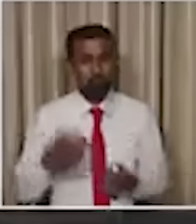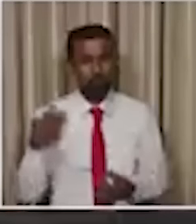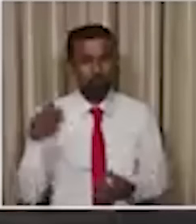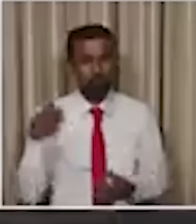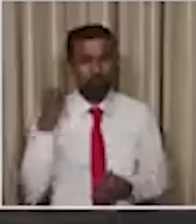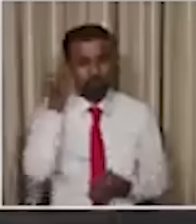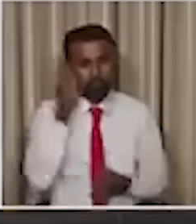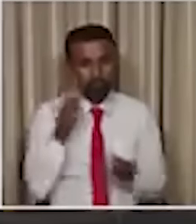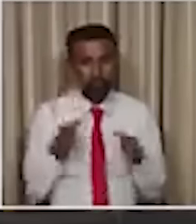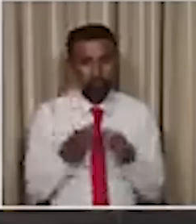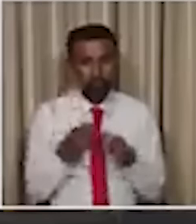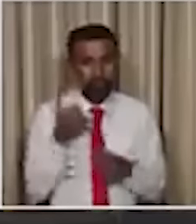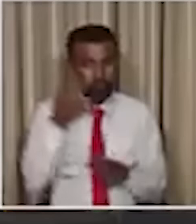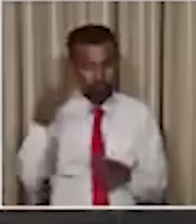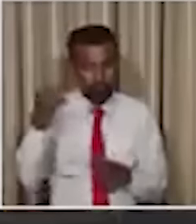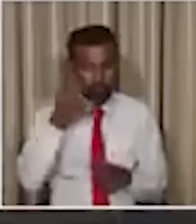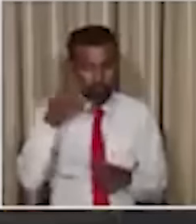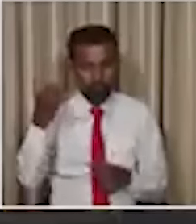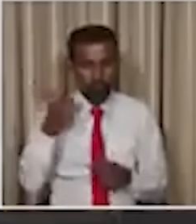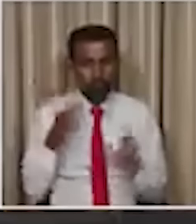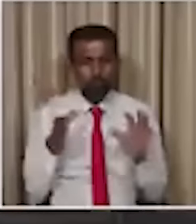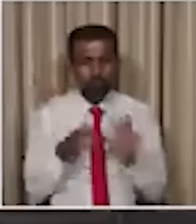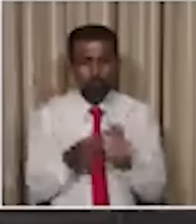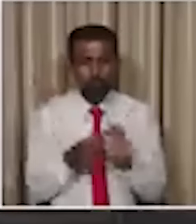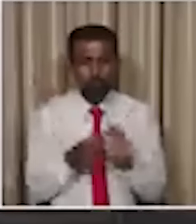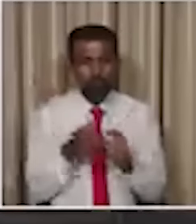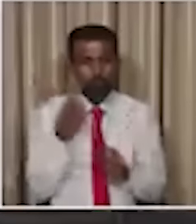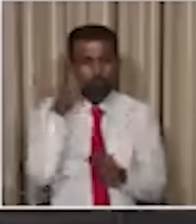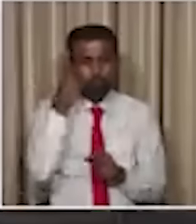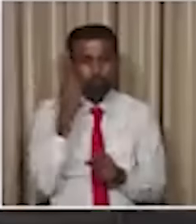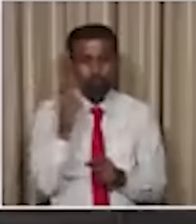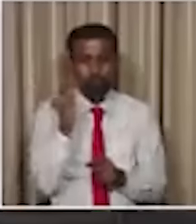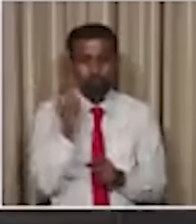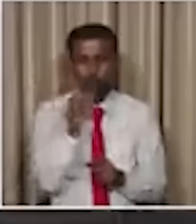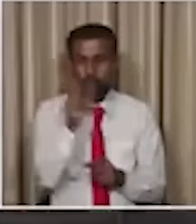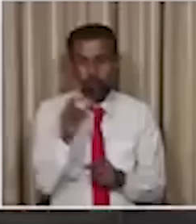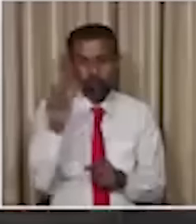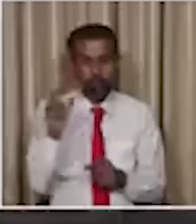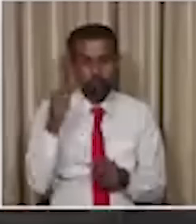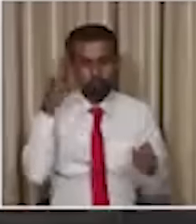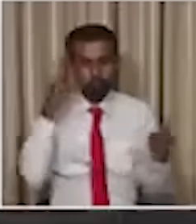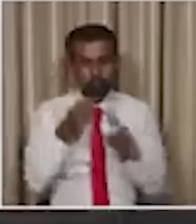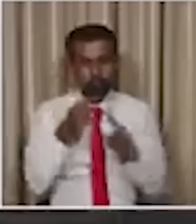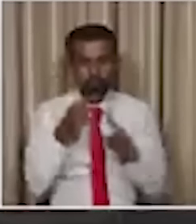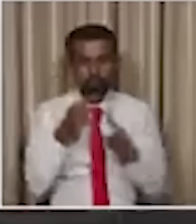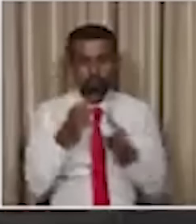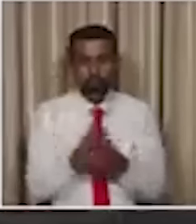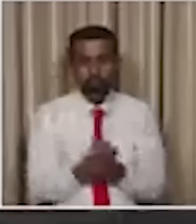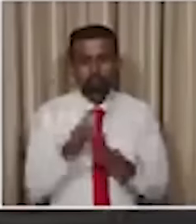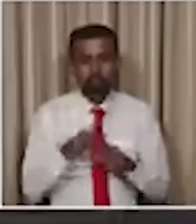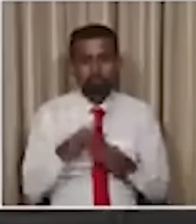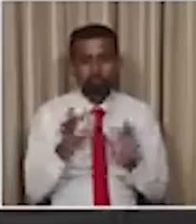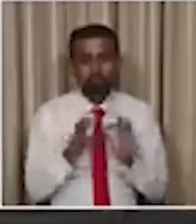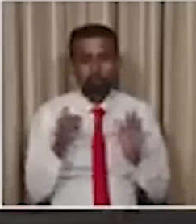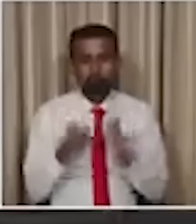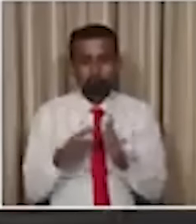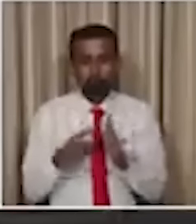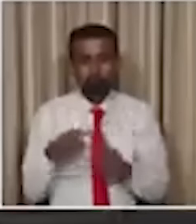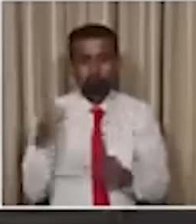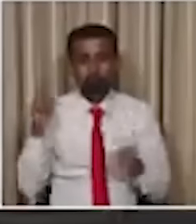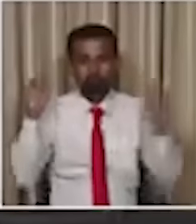ත්‍රස්තවාදිය සමග දුරකථන මාර්ගයෙන් සම්බන්ධ වූ කිසිම බුද්ධි අංශ නිලධාරියෙකු පිළිබඳව FBI හෝ වෙනත්